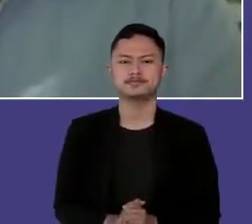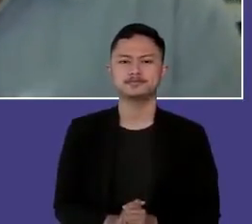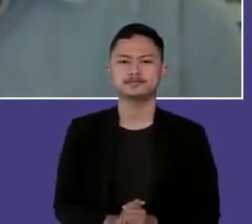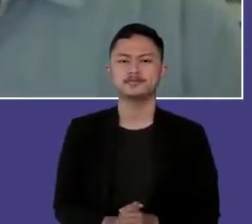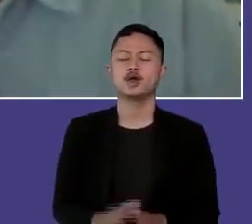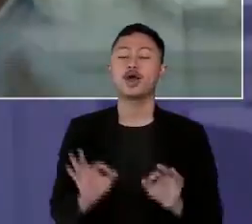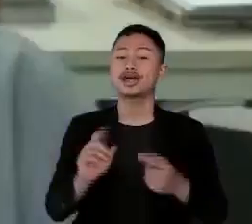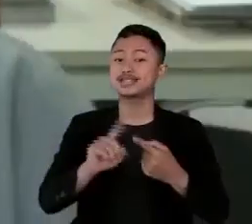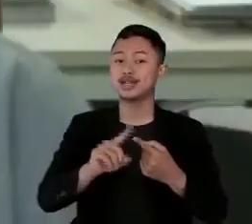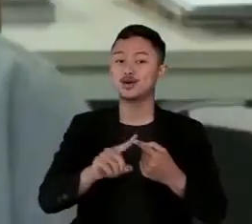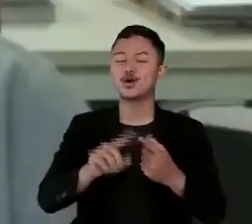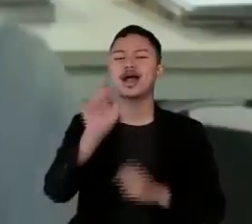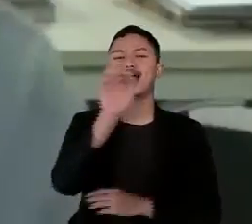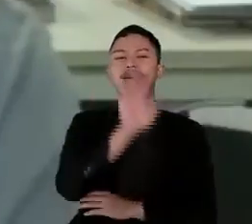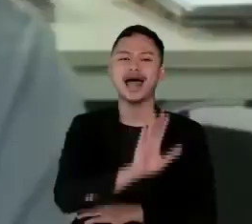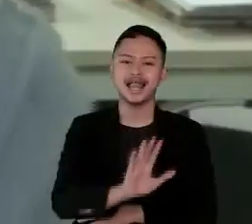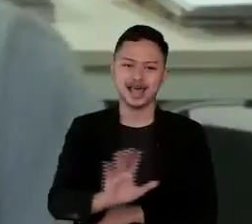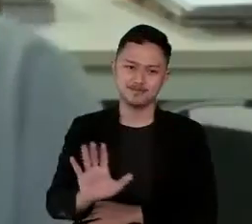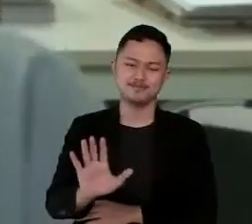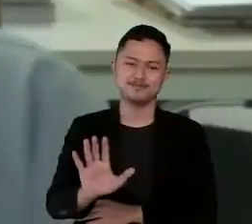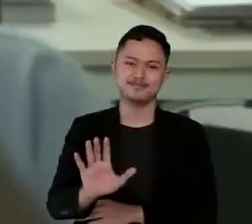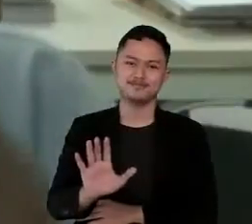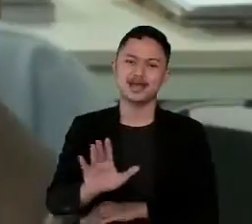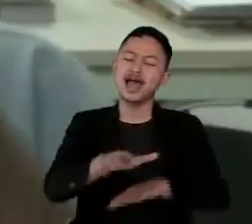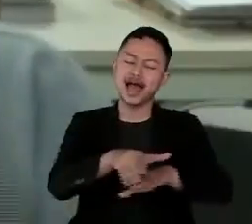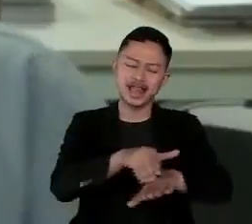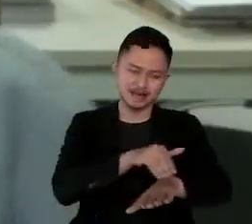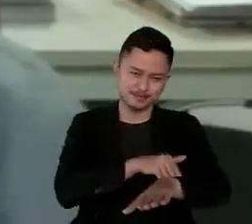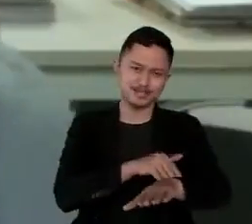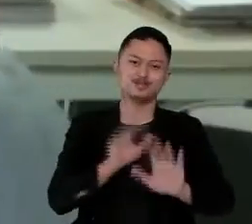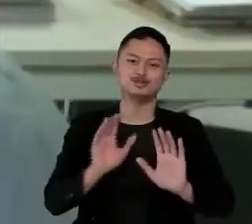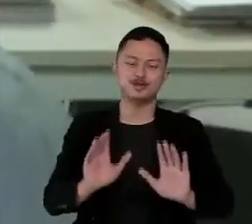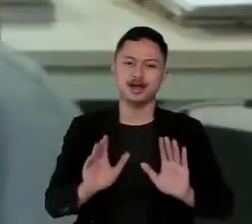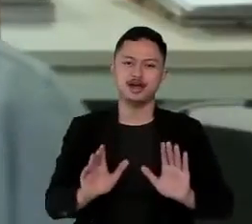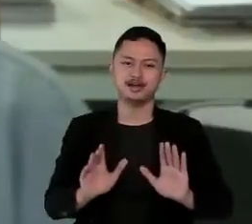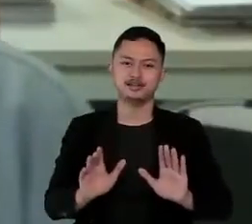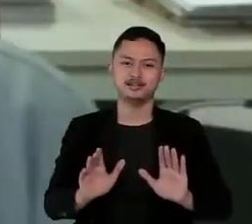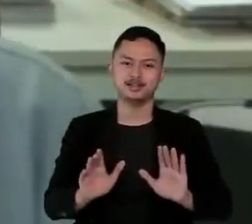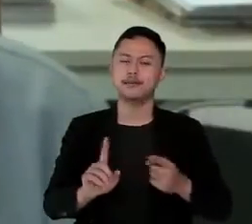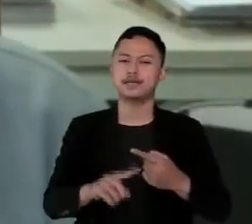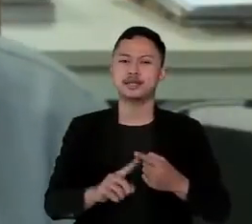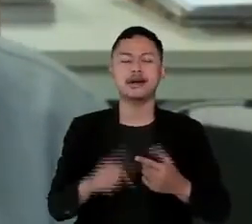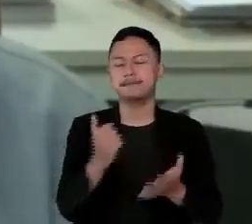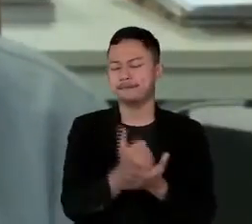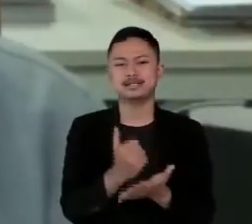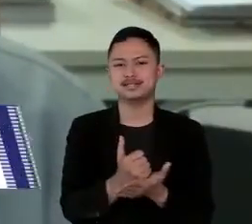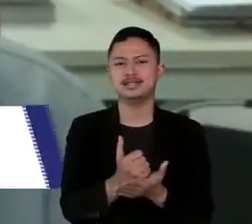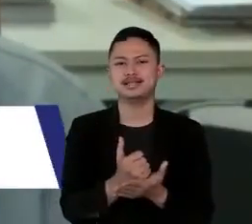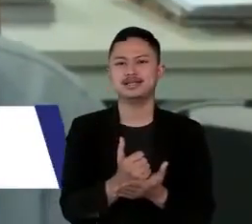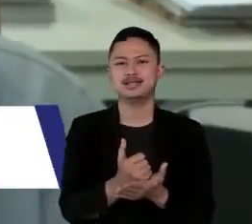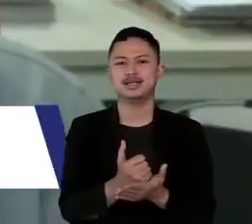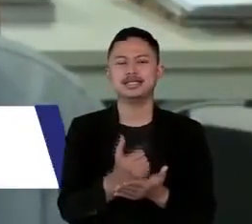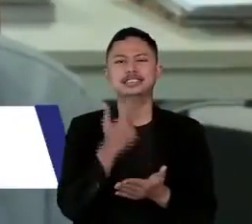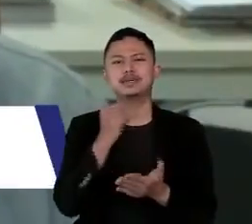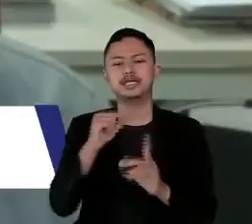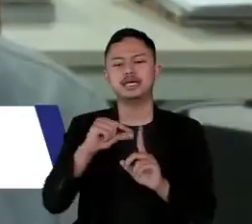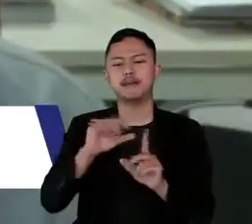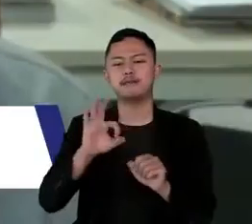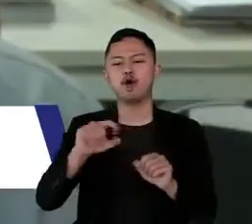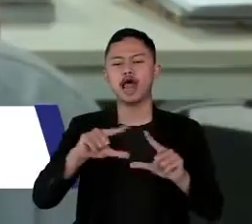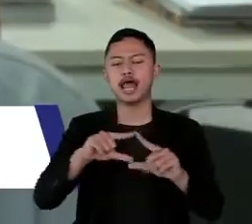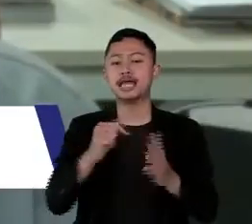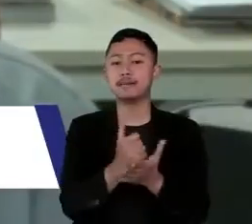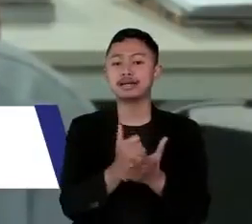by najeriya Dipo Alam Pak jadi by Nature tanpa intervensi apapun pasti akan kekeringan atau polanya